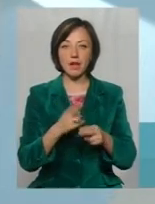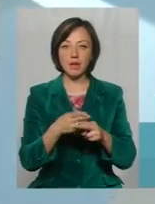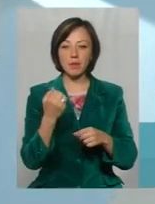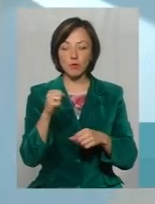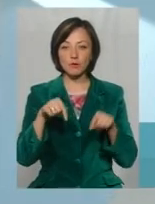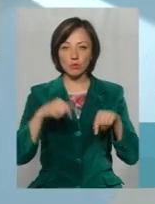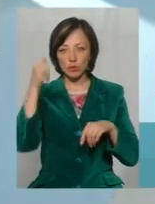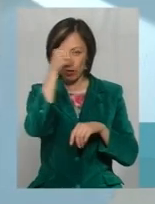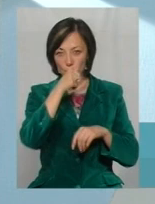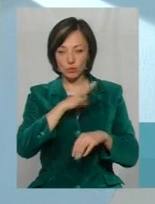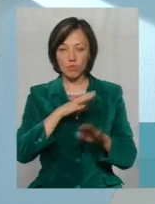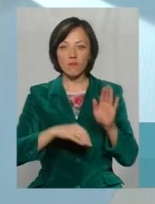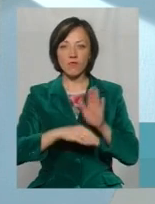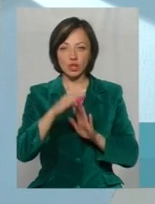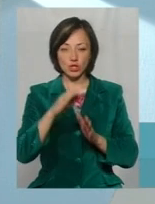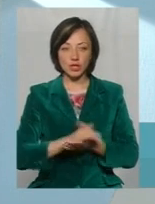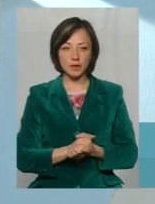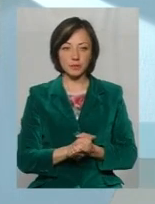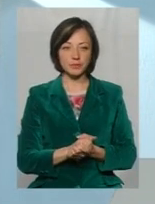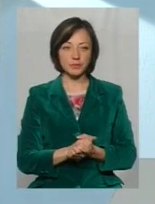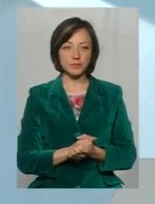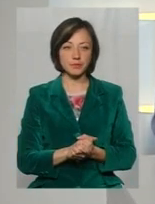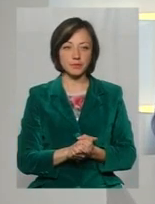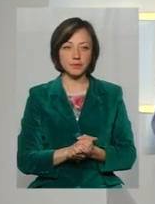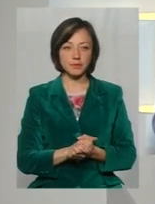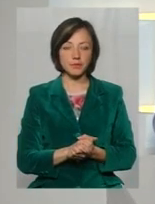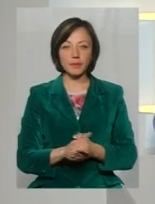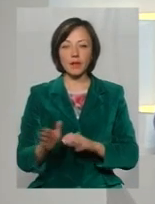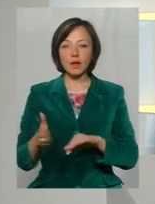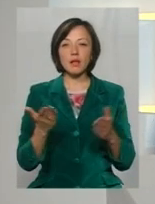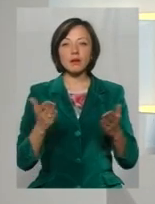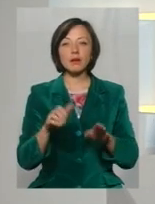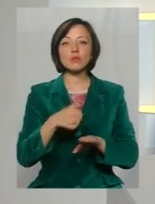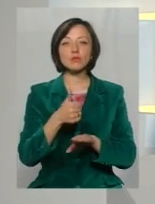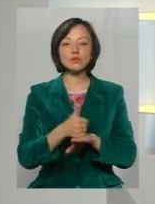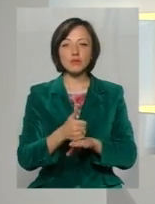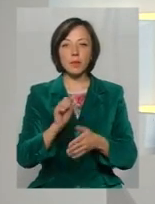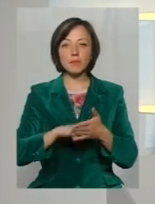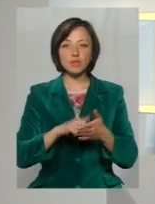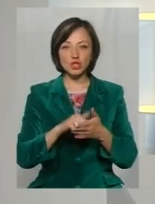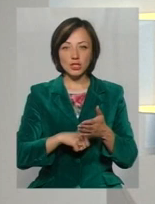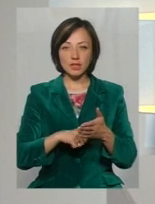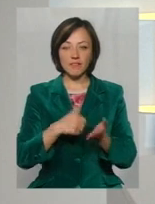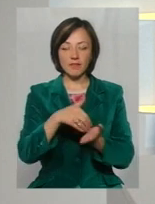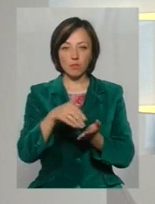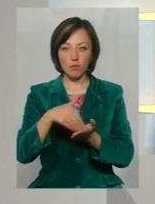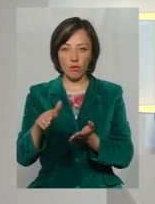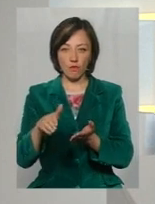в цьому році був вищий. А яка основна причина чи причини